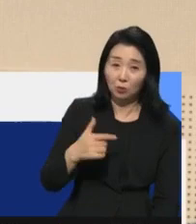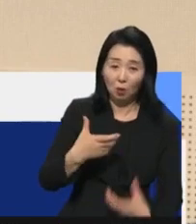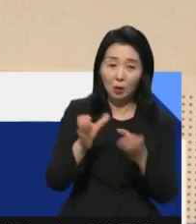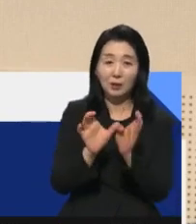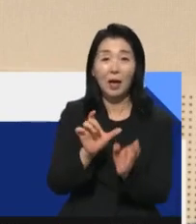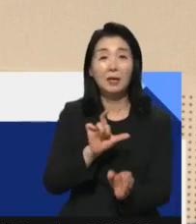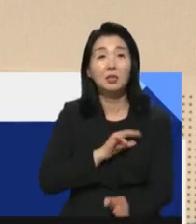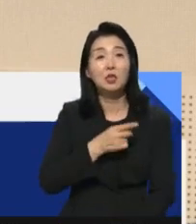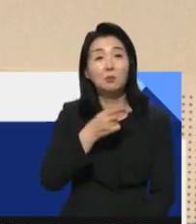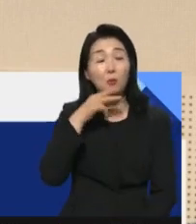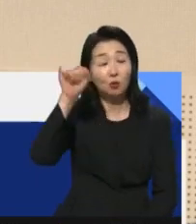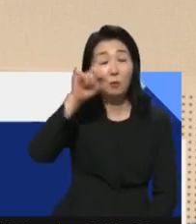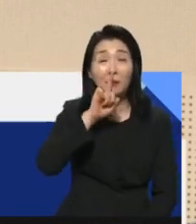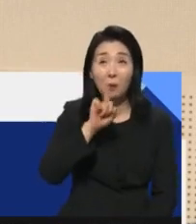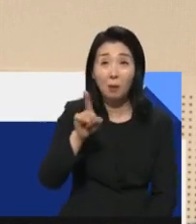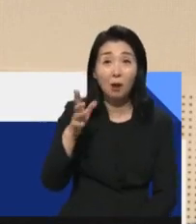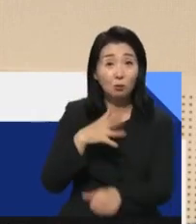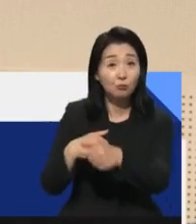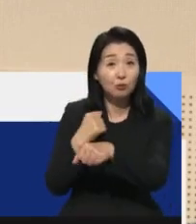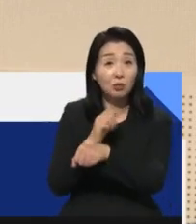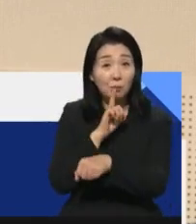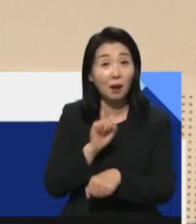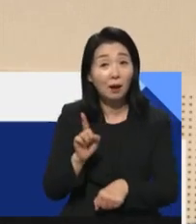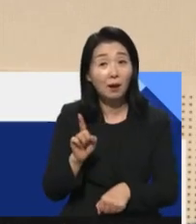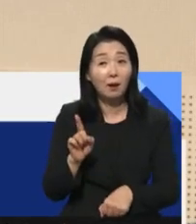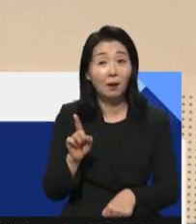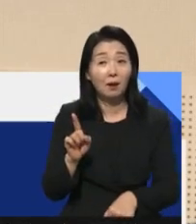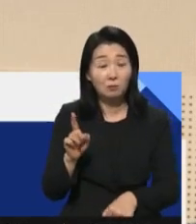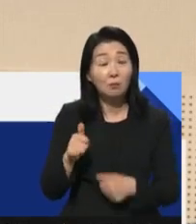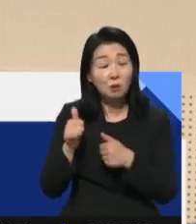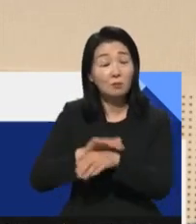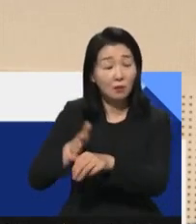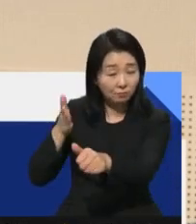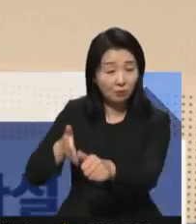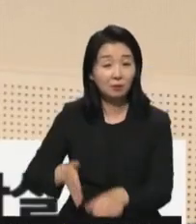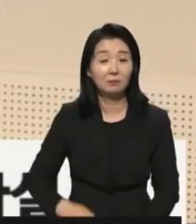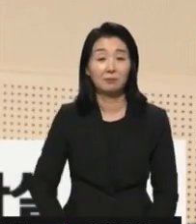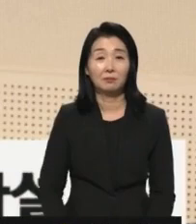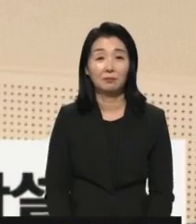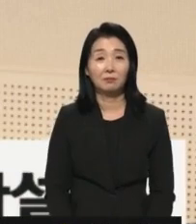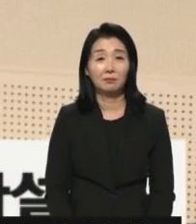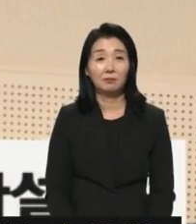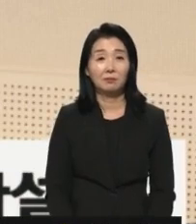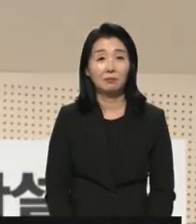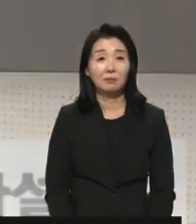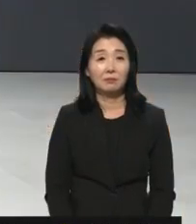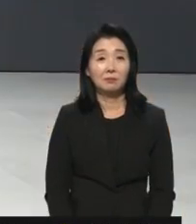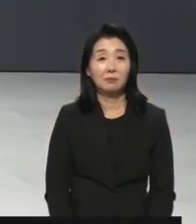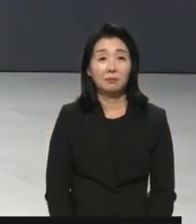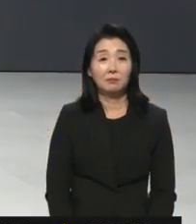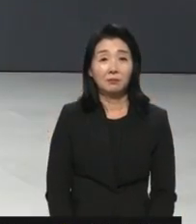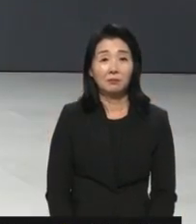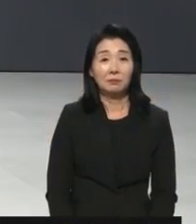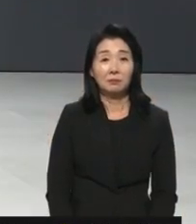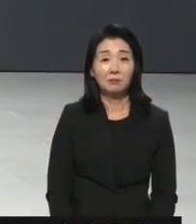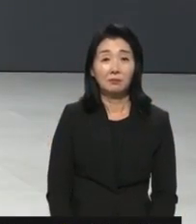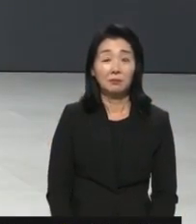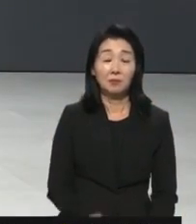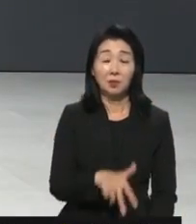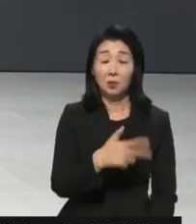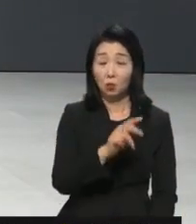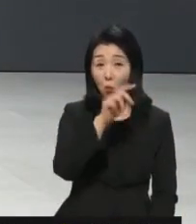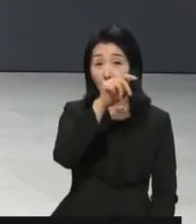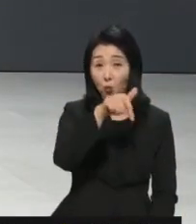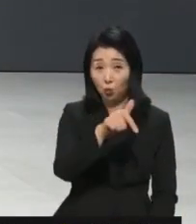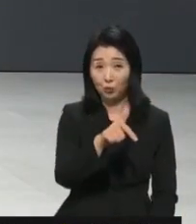그런 분위기가 형성될 거라고 그래요. 뭐 열심히 잘하시기 바랍니다. 네, 이 야권 인사인 조국 전